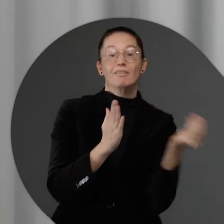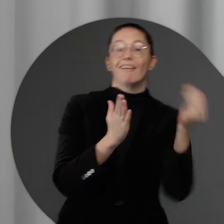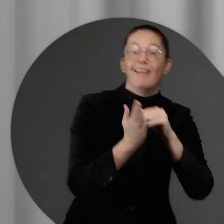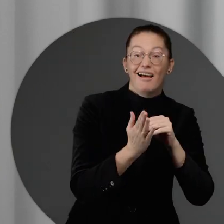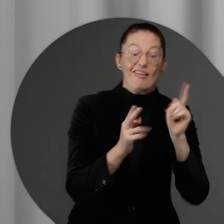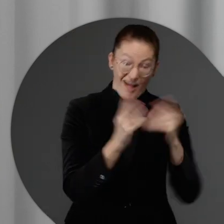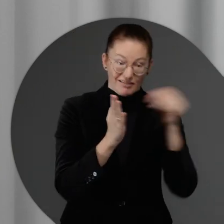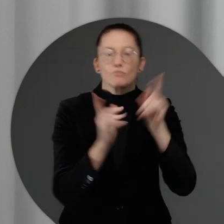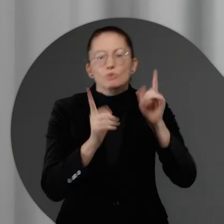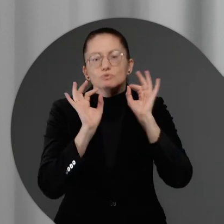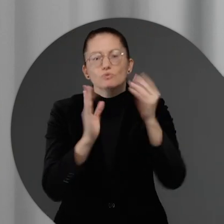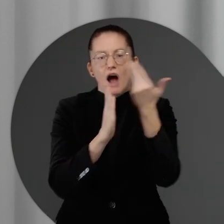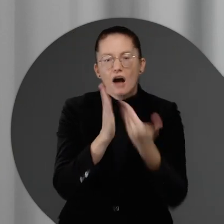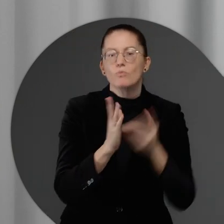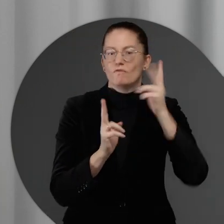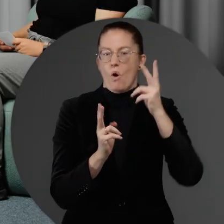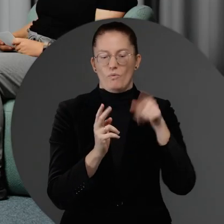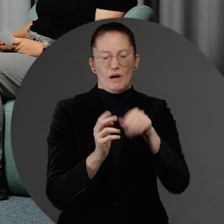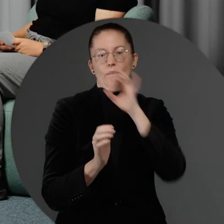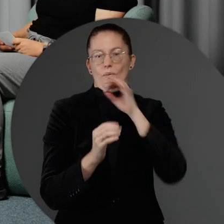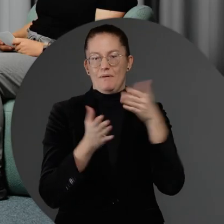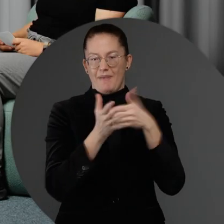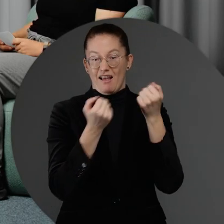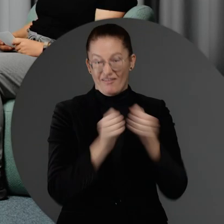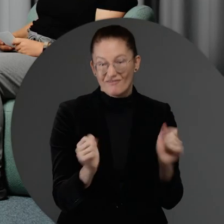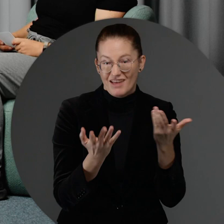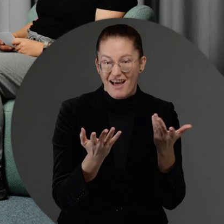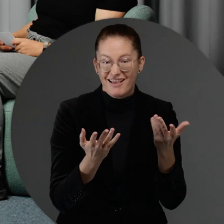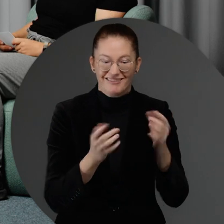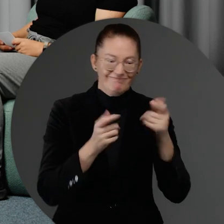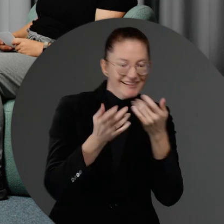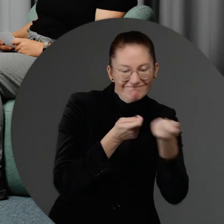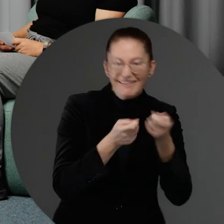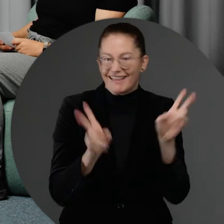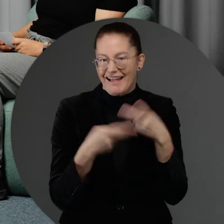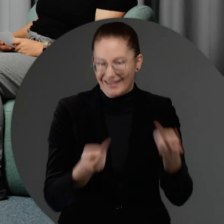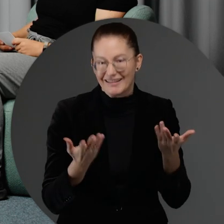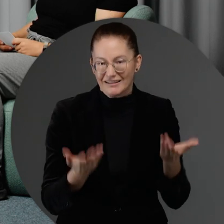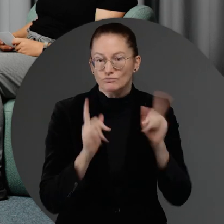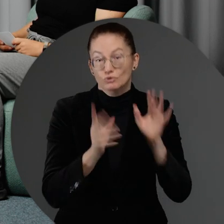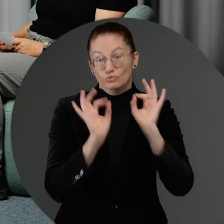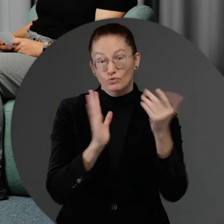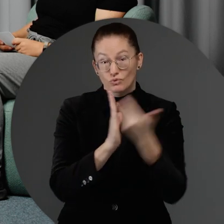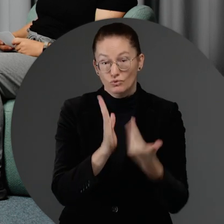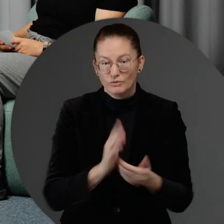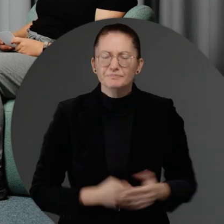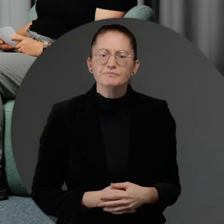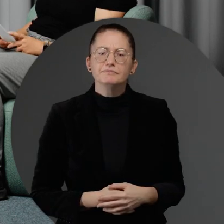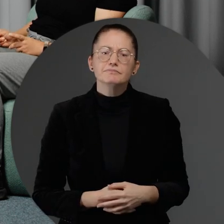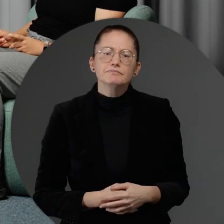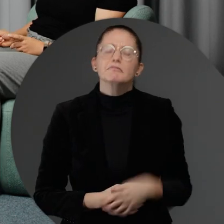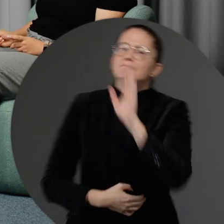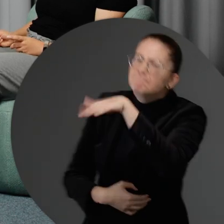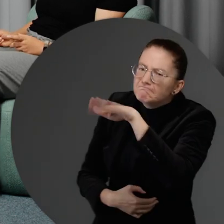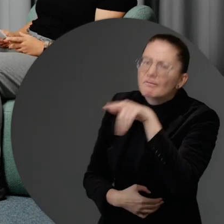gut argumentieren können, dass es sich hierbei um eine unzumutbare Belastung handelt, diese Inhalte barrierefrei zu machen. Ah ja,